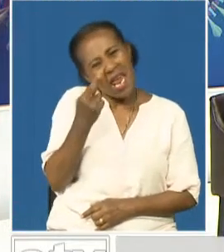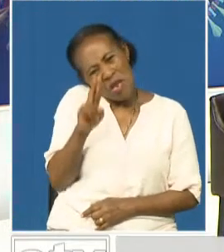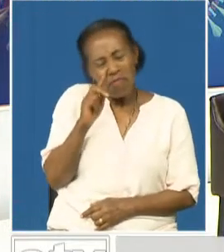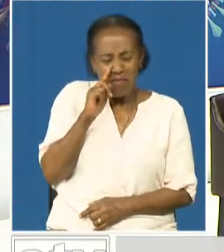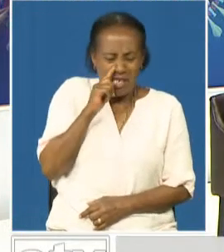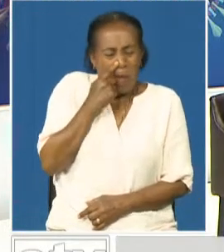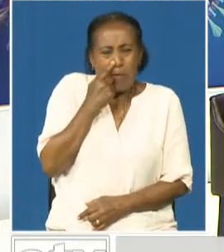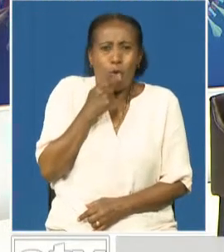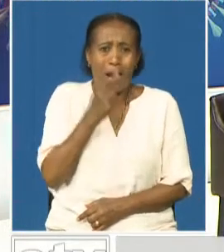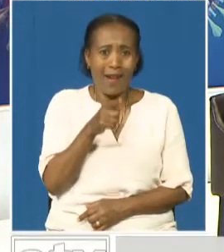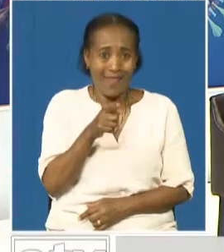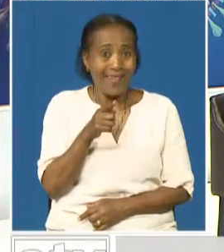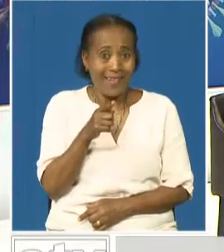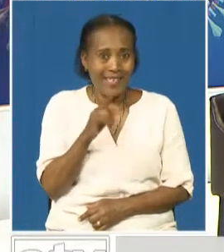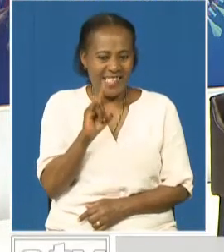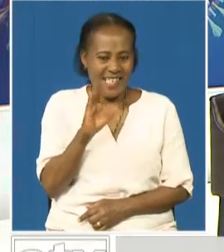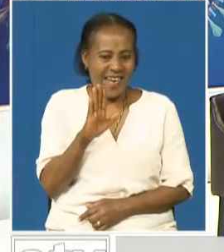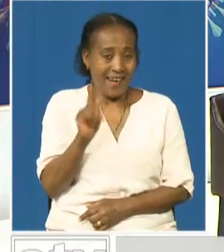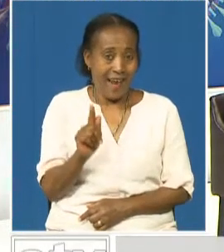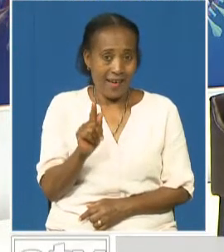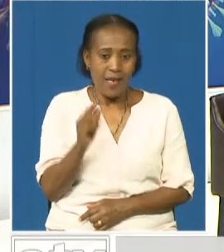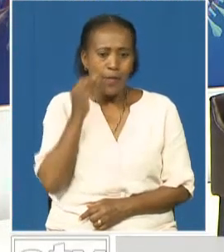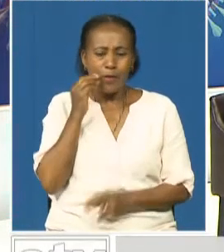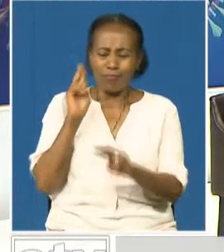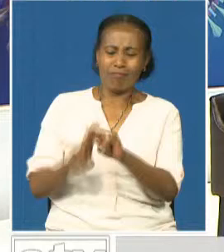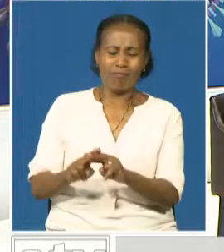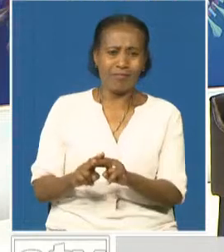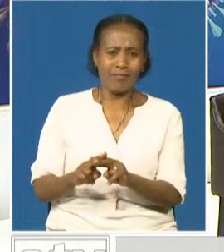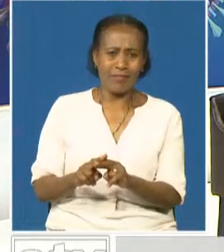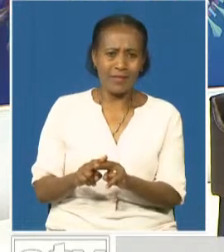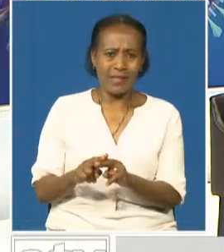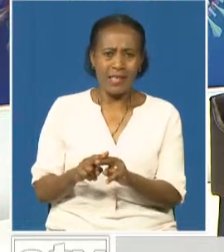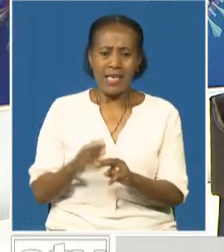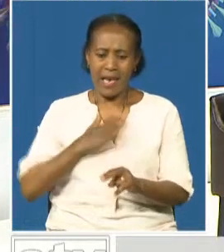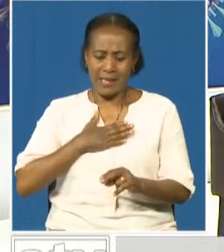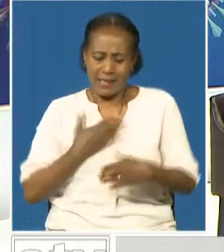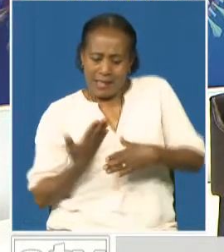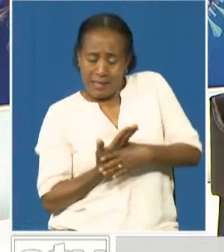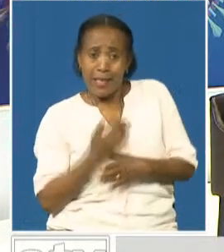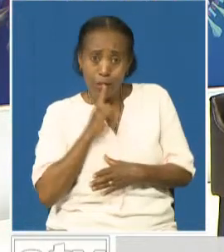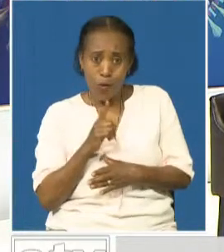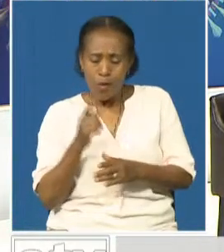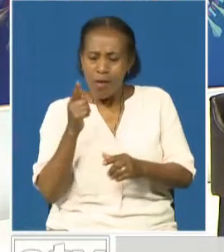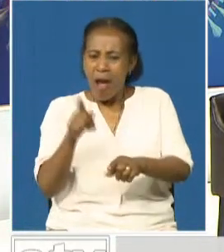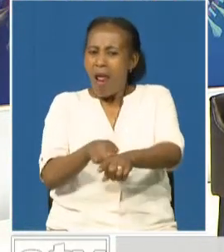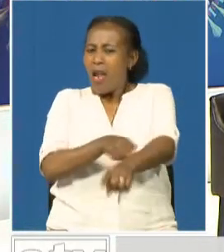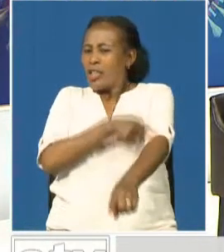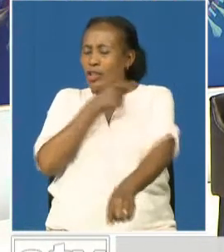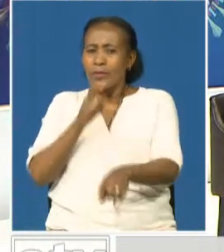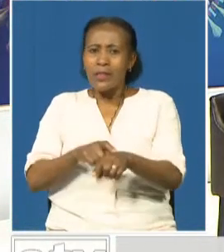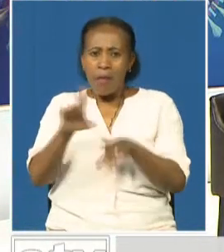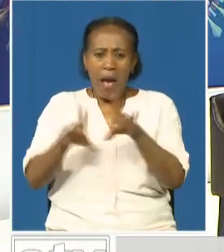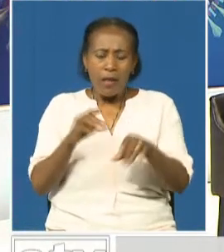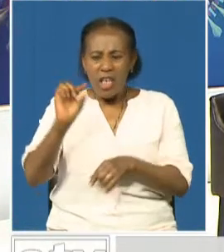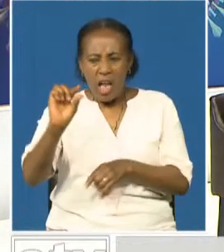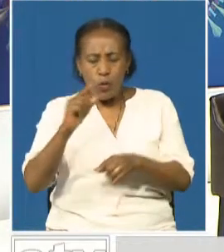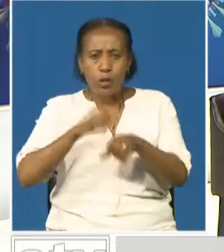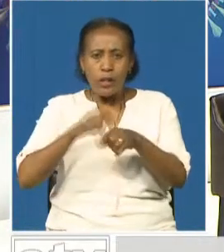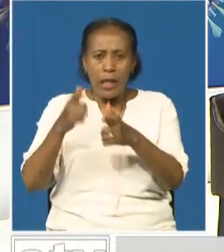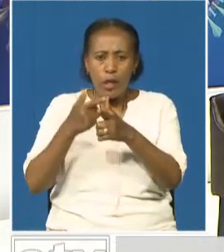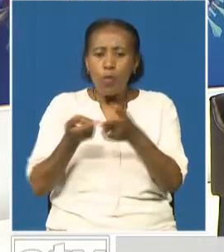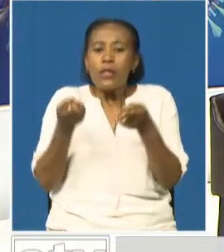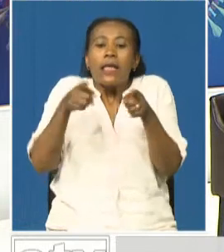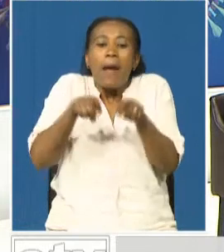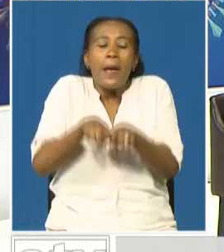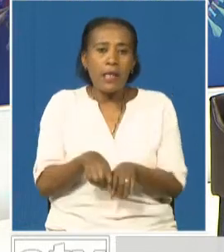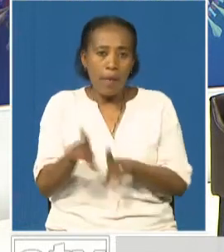ያ የድብርት ስሜት አንደኛው እዚህ ውስጥ ቤት ውስጥ ከመቀመጥ ራስን ከማቀብ የሚመጣ ነው። ያንን ለረጅም ጊዜ ማድረጉና ላልተወሰነ ጊዜ ደግሞ እስከ